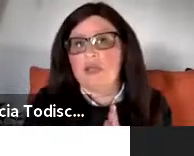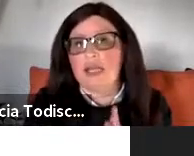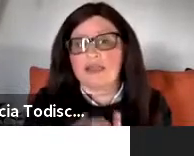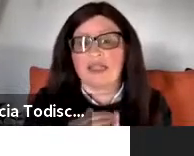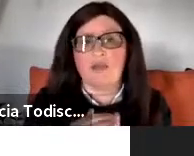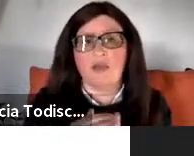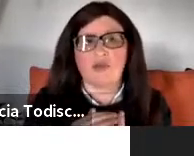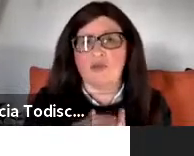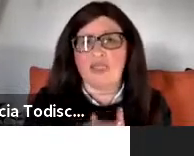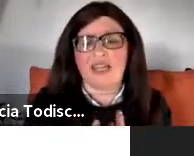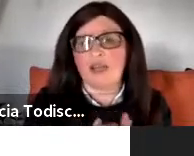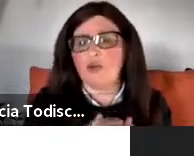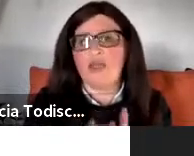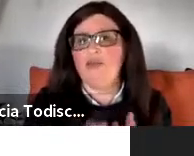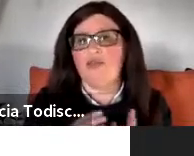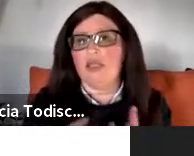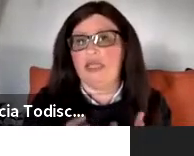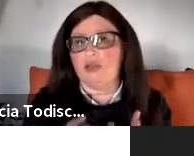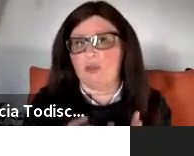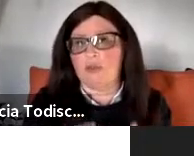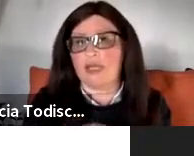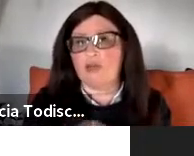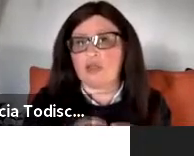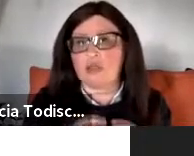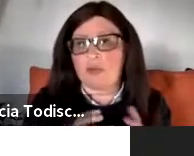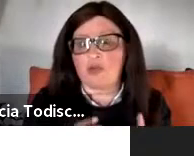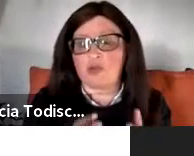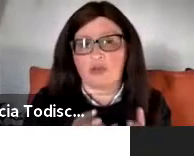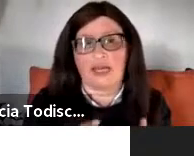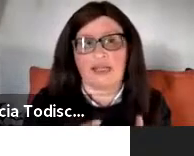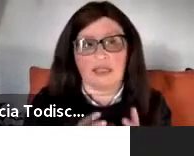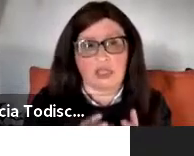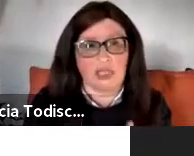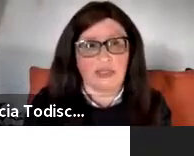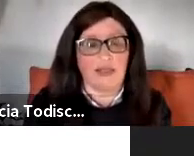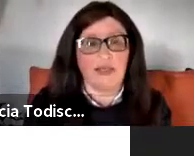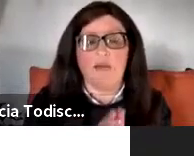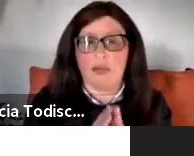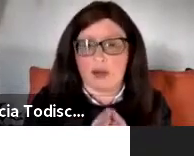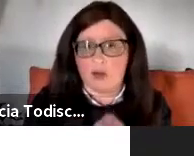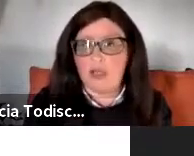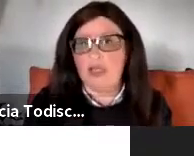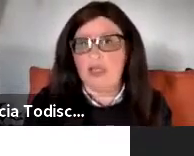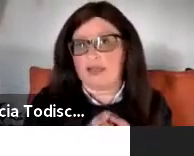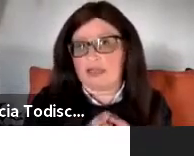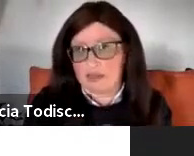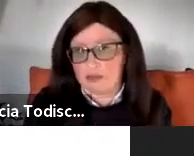ricettario simile sarebbe uno strumentario infinito, perché non si possono dare ricette